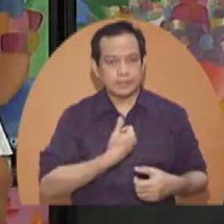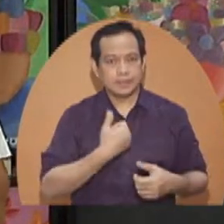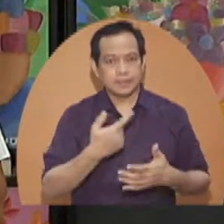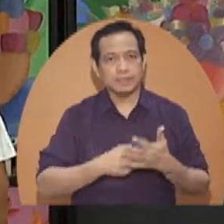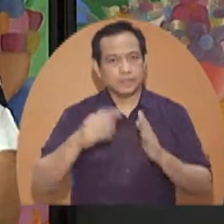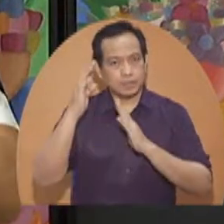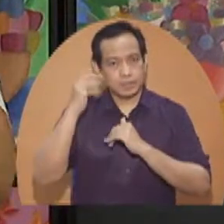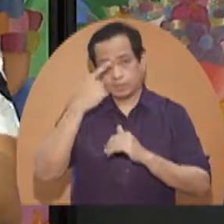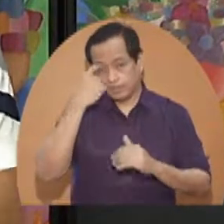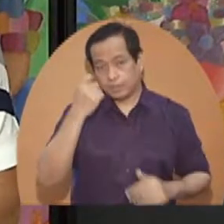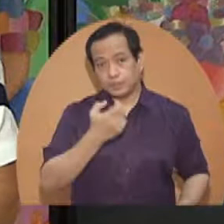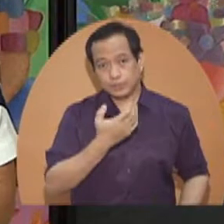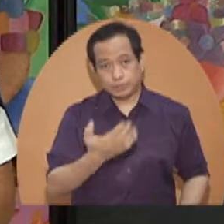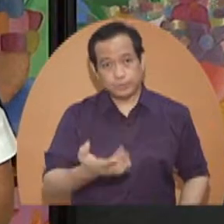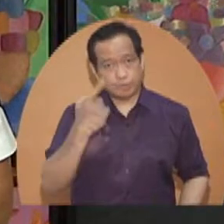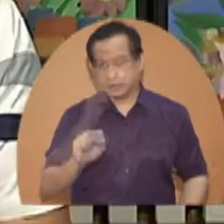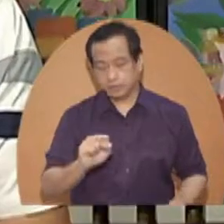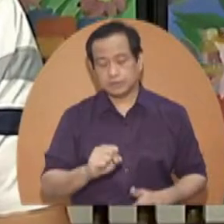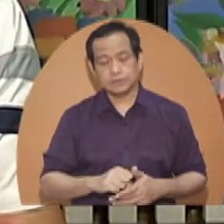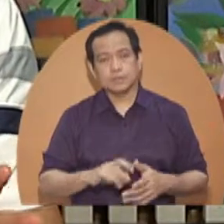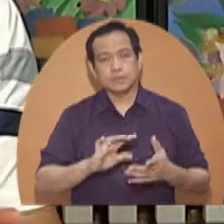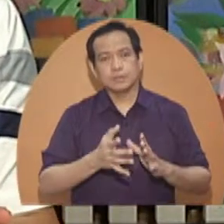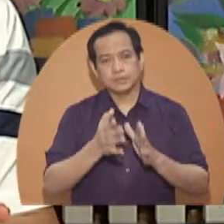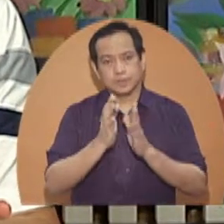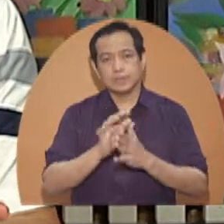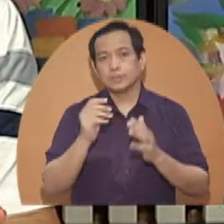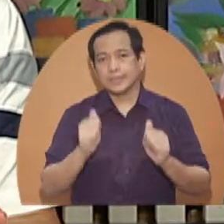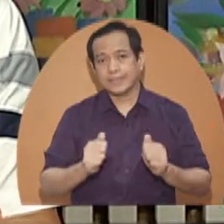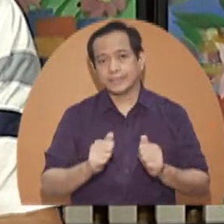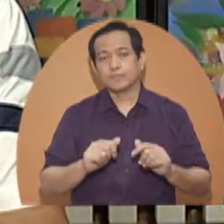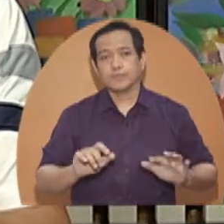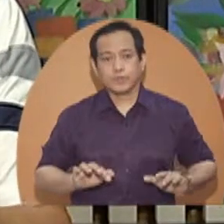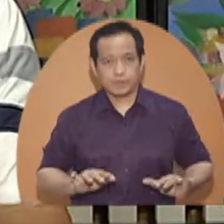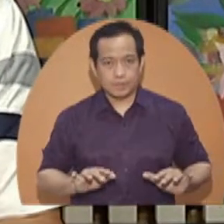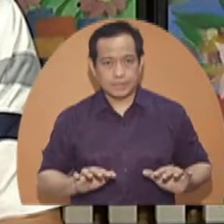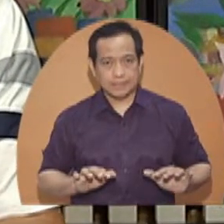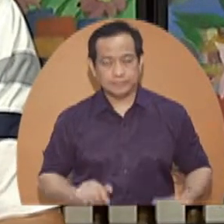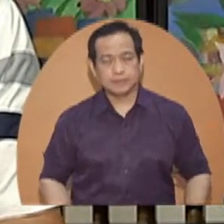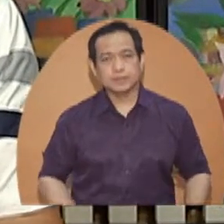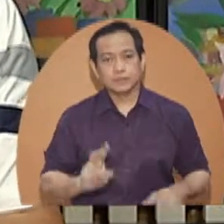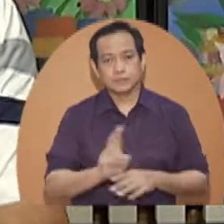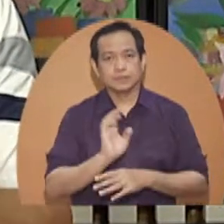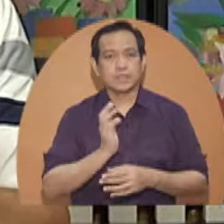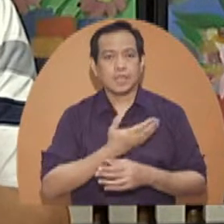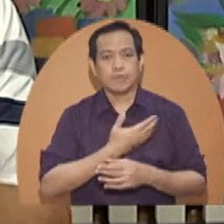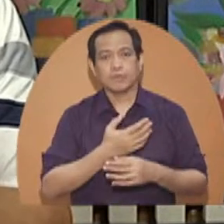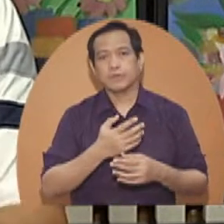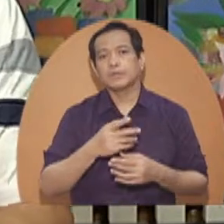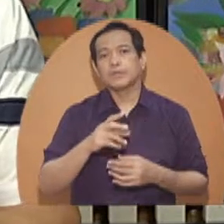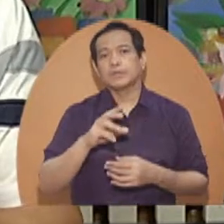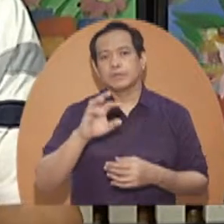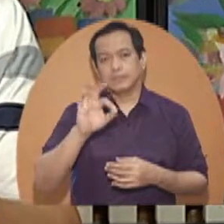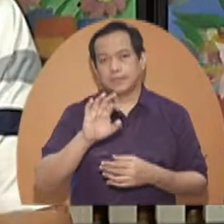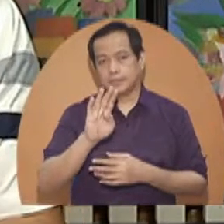at pag-asa dahil sa inyo. Para sa mga katanungan, pwede kayong mag-online. Gamitin ang ating